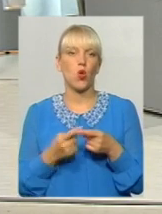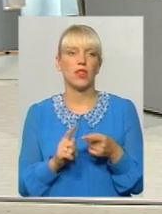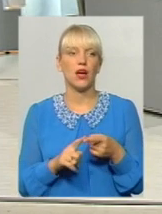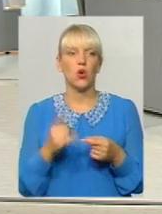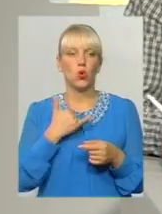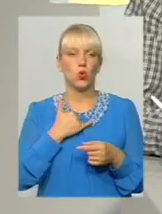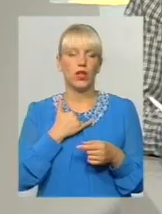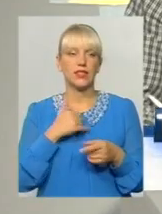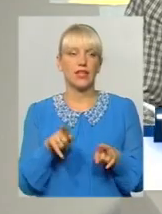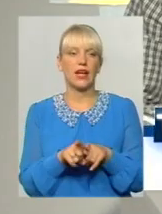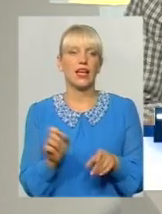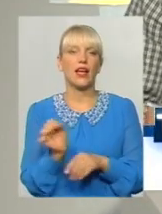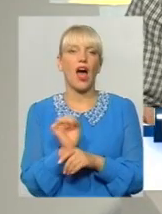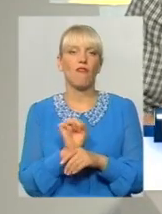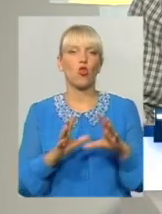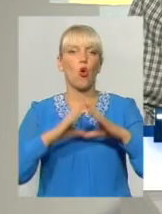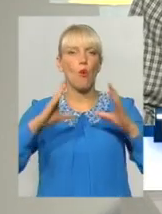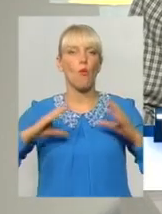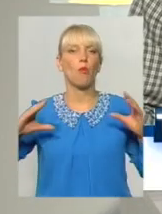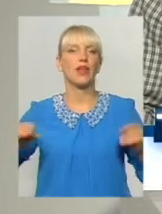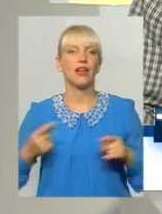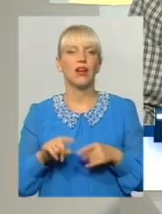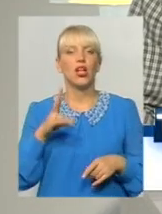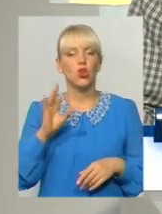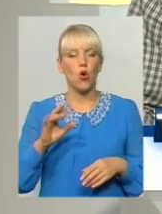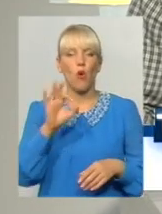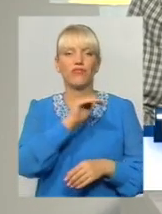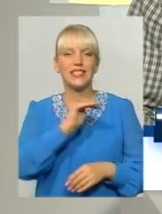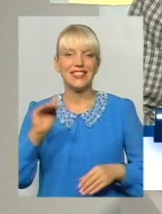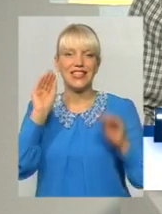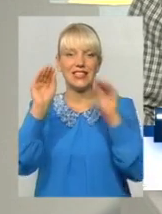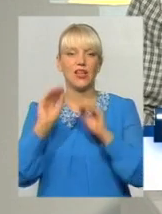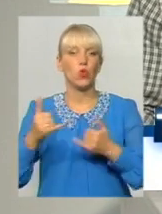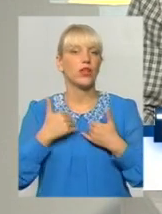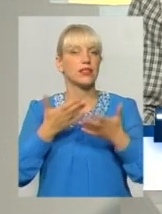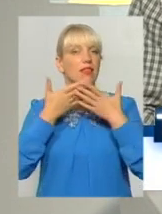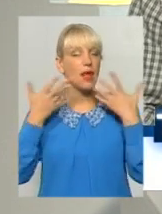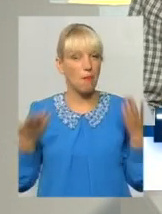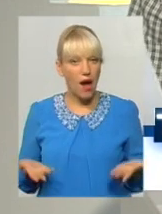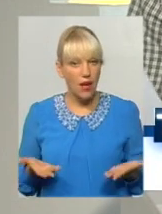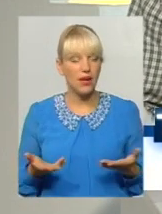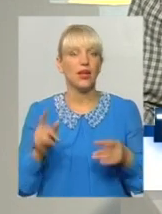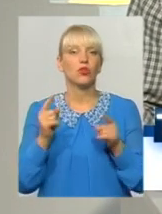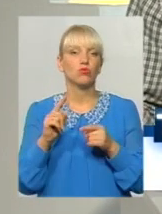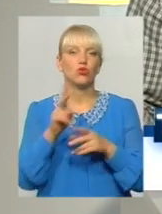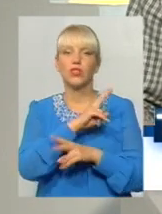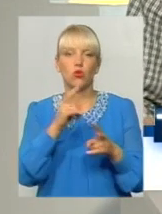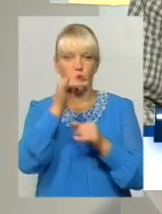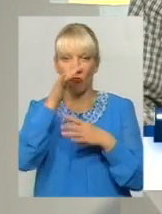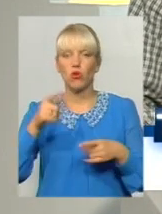в нас таких автомобілів. Ось, але знову ж таки, офіційної статистики немає, тому що ну, ніхто не може